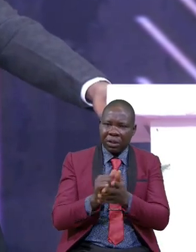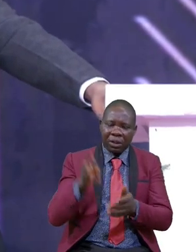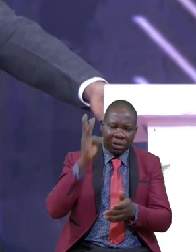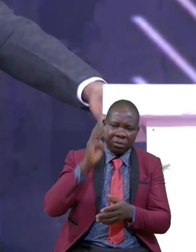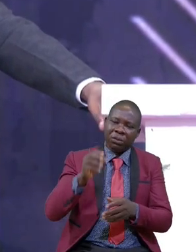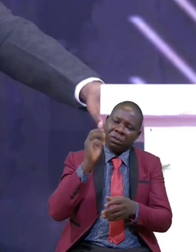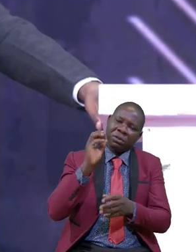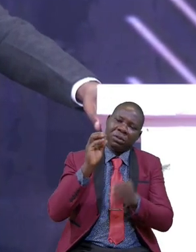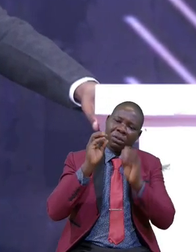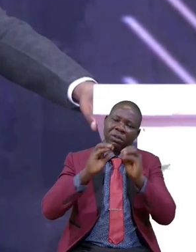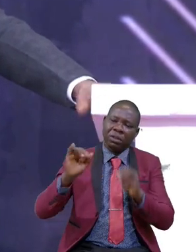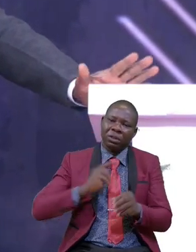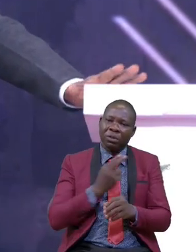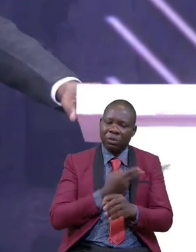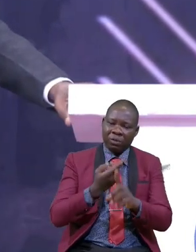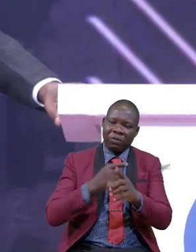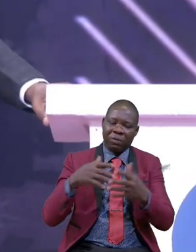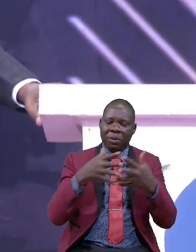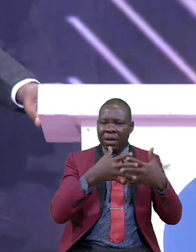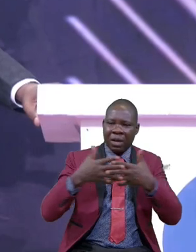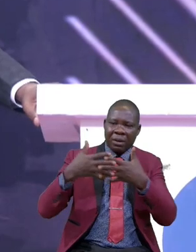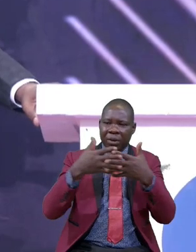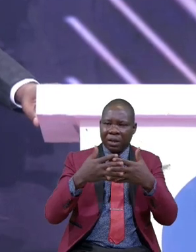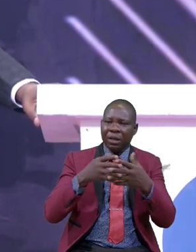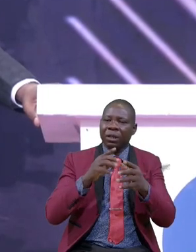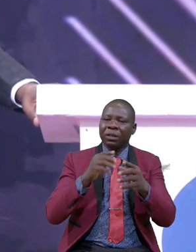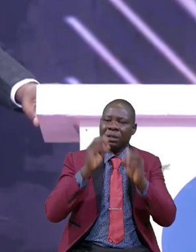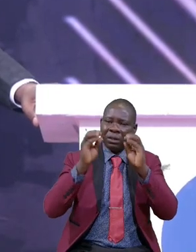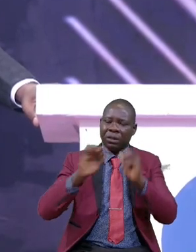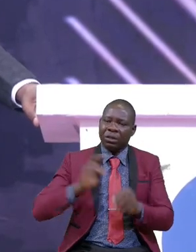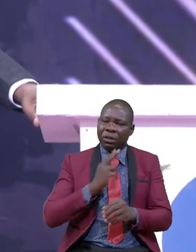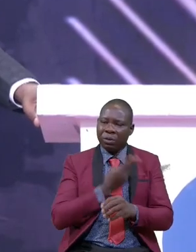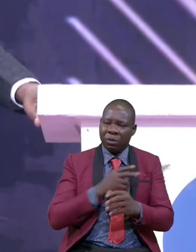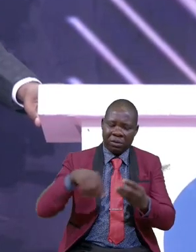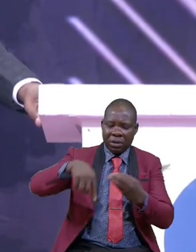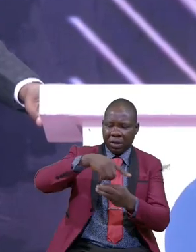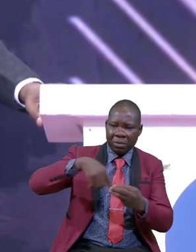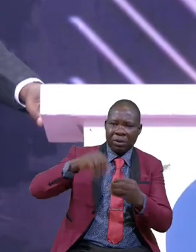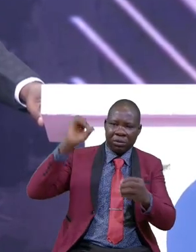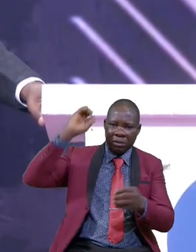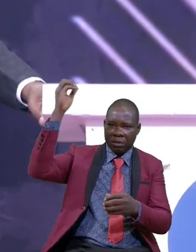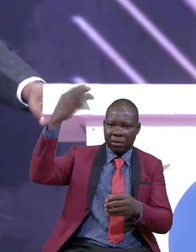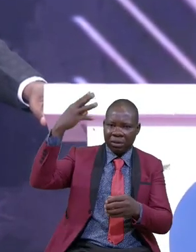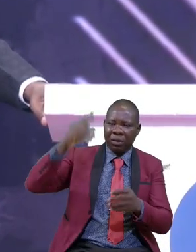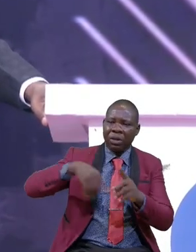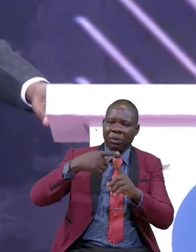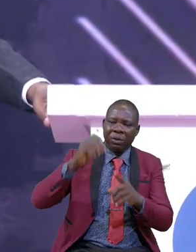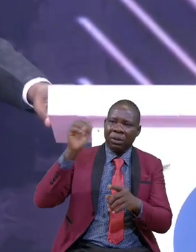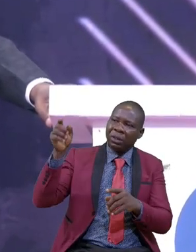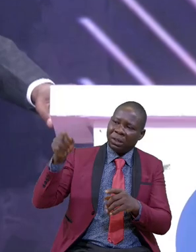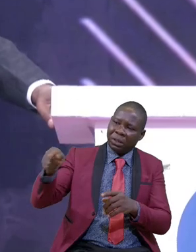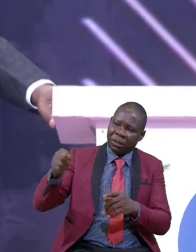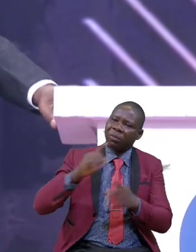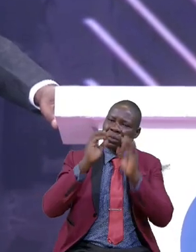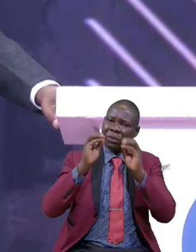il parlait de la grâce. And as he taught us, comme il nous a enseigné, lesson, le